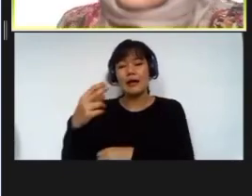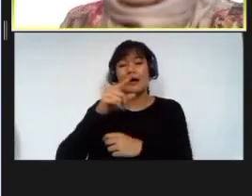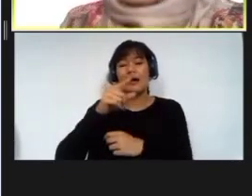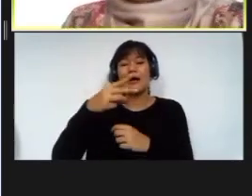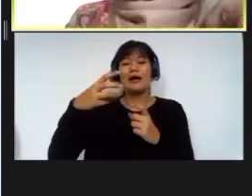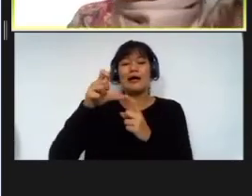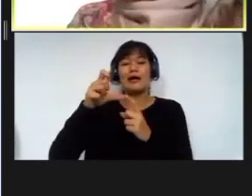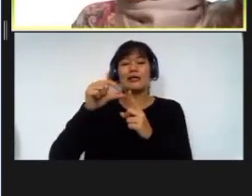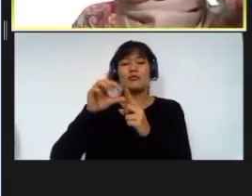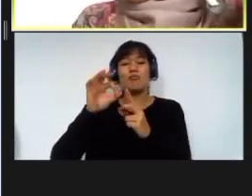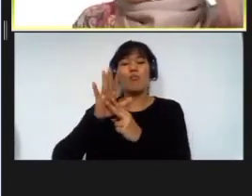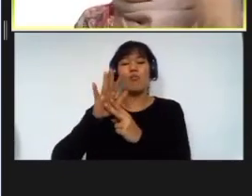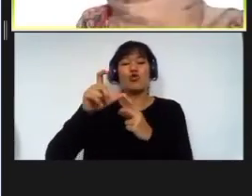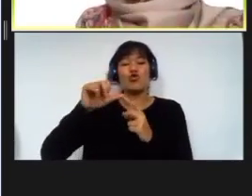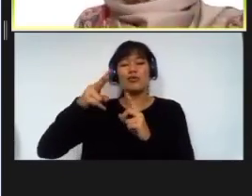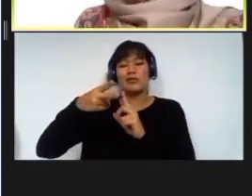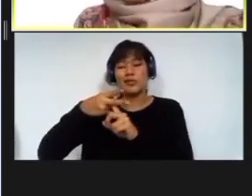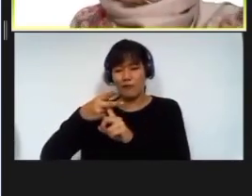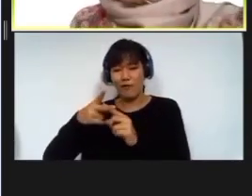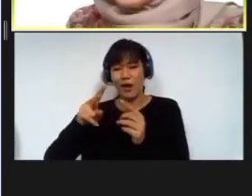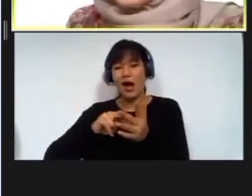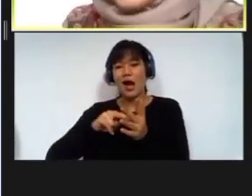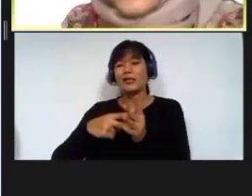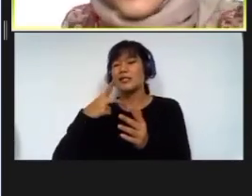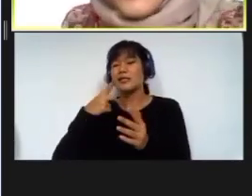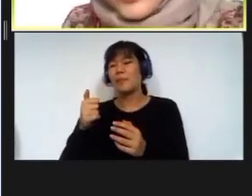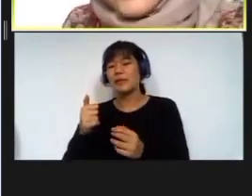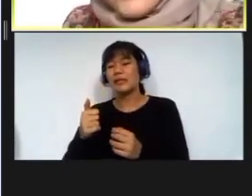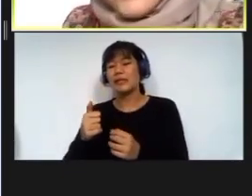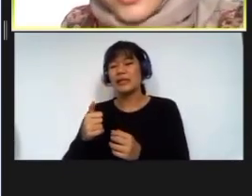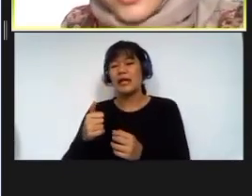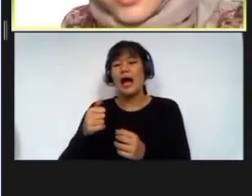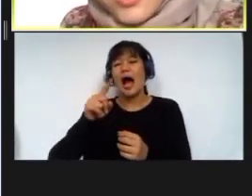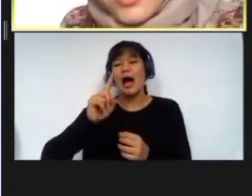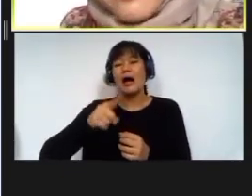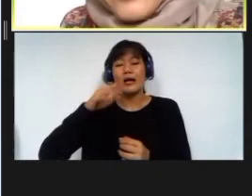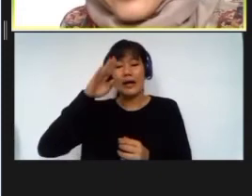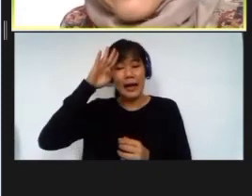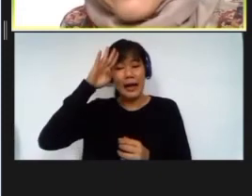karena lebih menekankan pada respon-respon yang